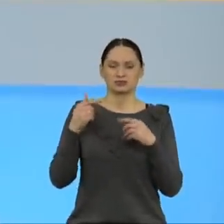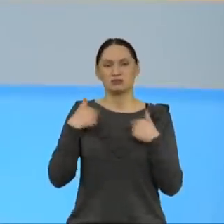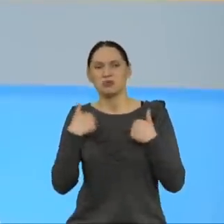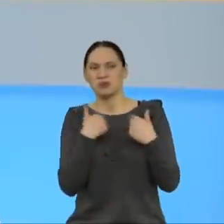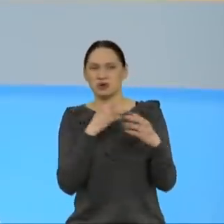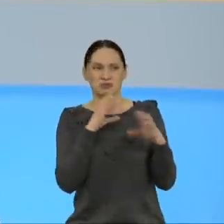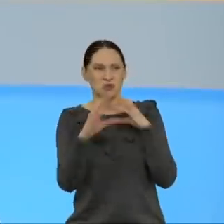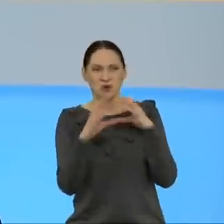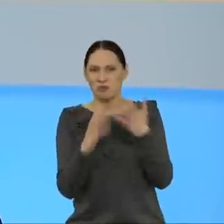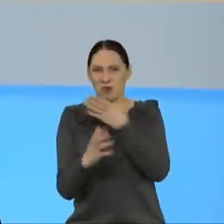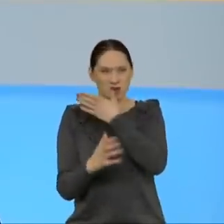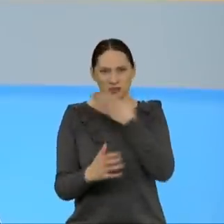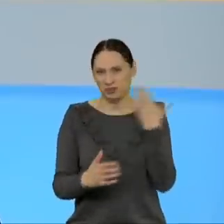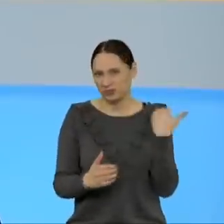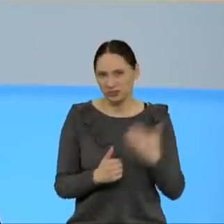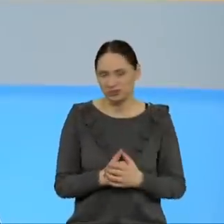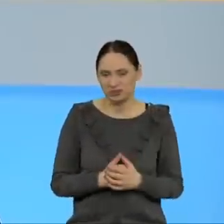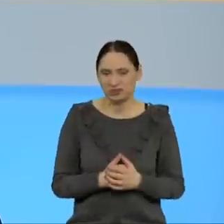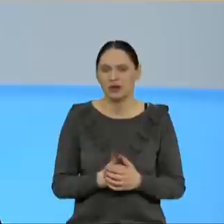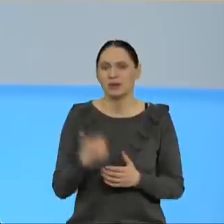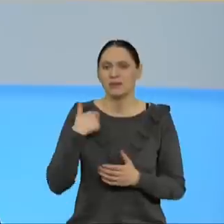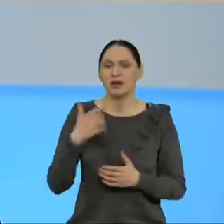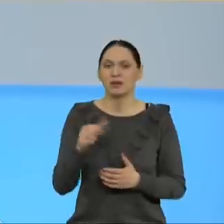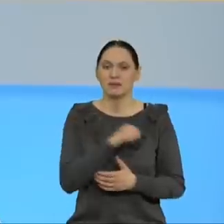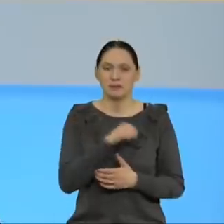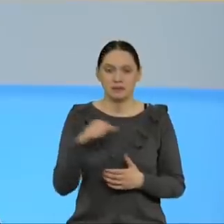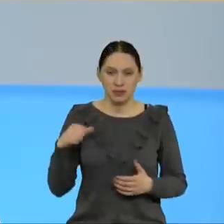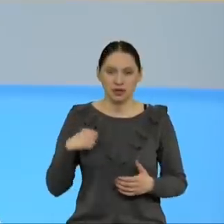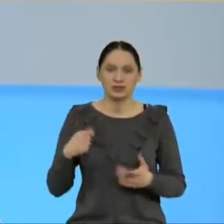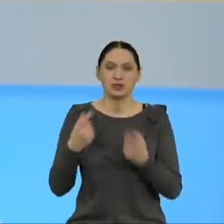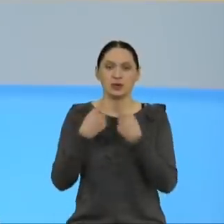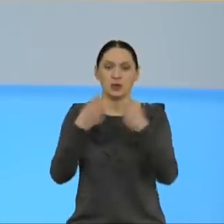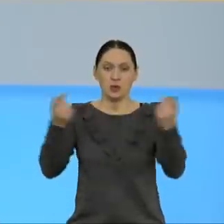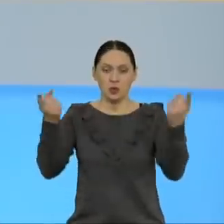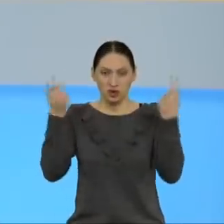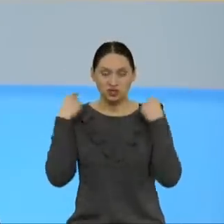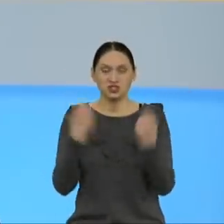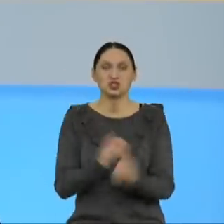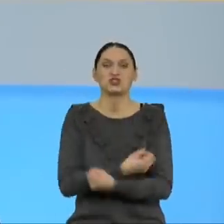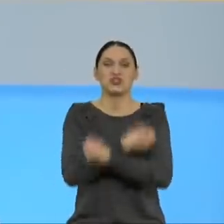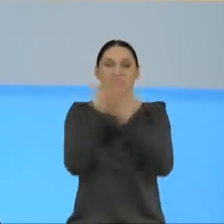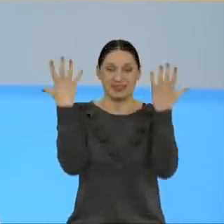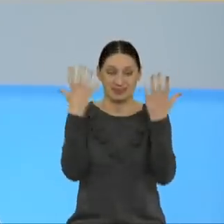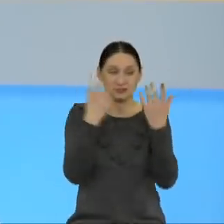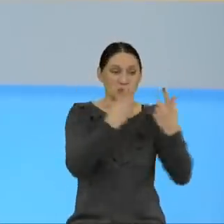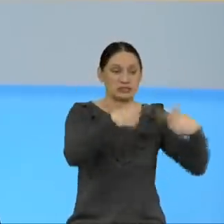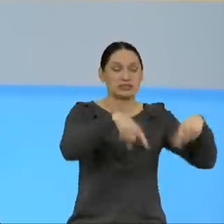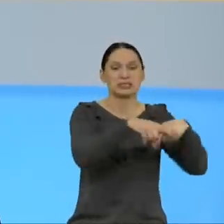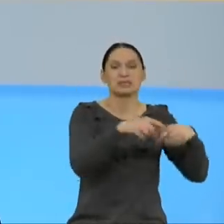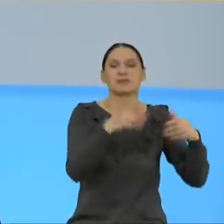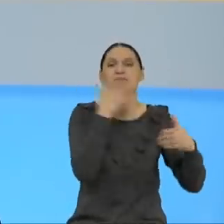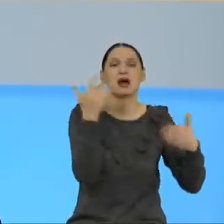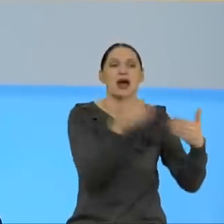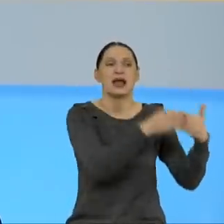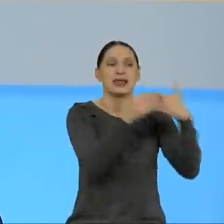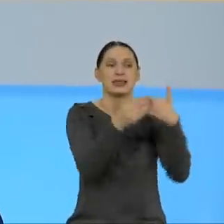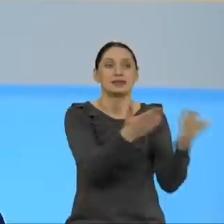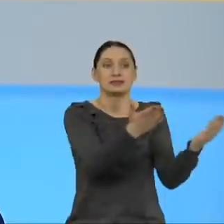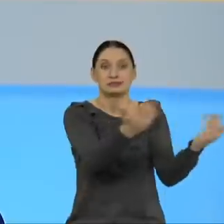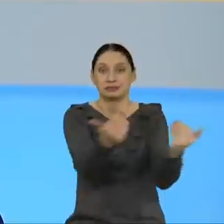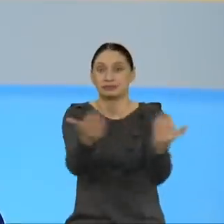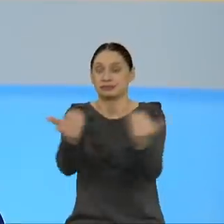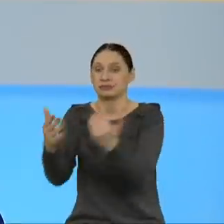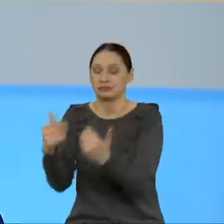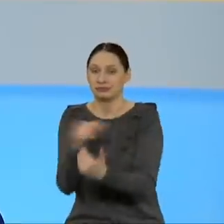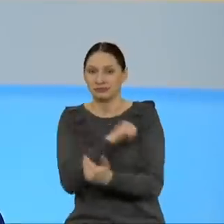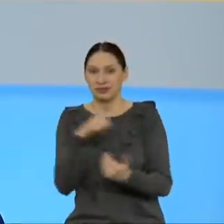savo iniciatyvą universitete buvome surinkę partijų lyderius švietimo srity ir pabandėme šitos panašius klausimus diskutuoti. Tai